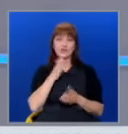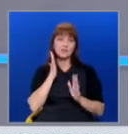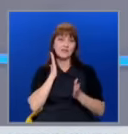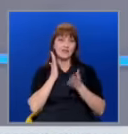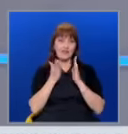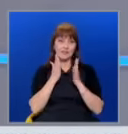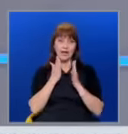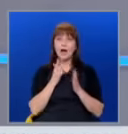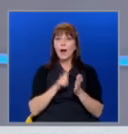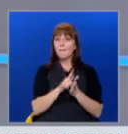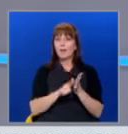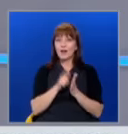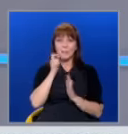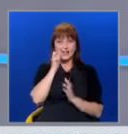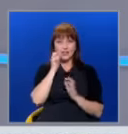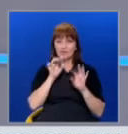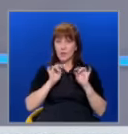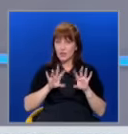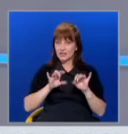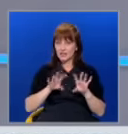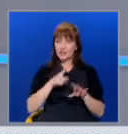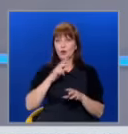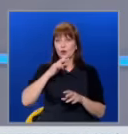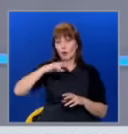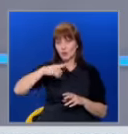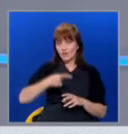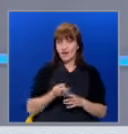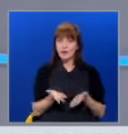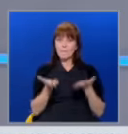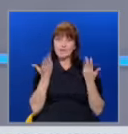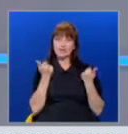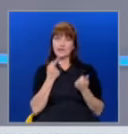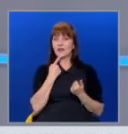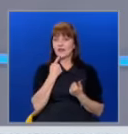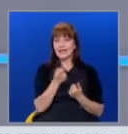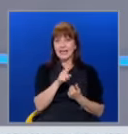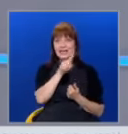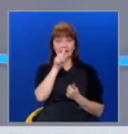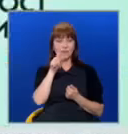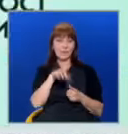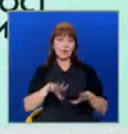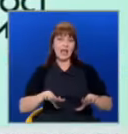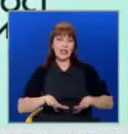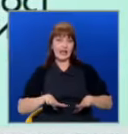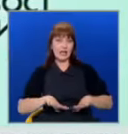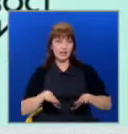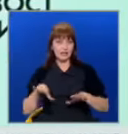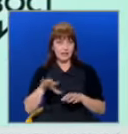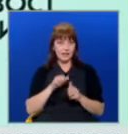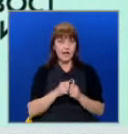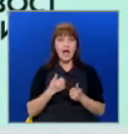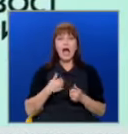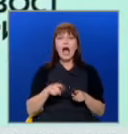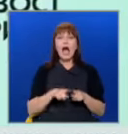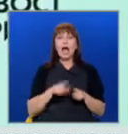Фейсбук. По време на живо излъчване в социалната мрежа той отговаряше и на предварително зададени въпроси на граждани. Като главен